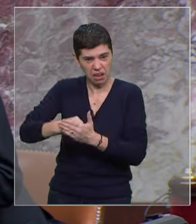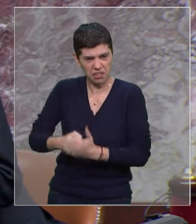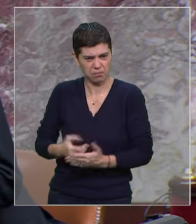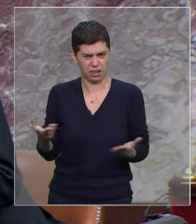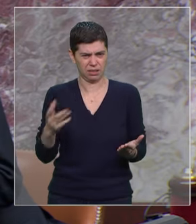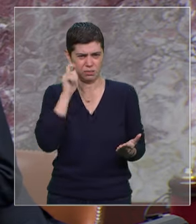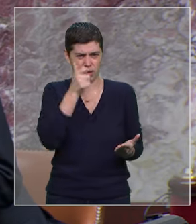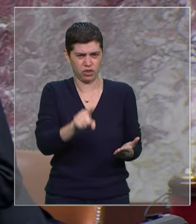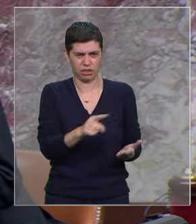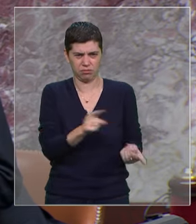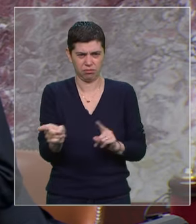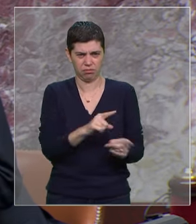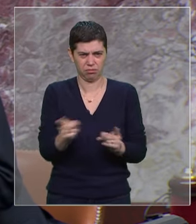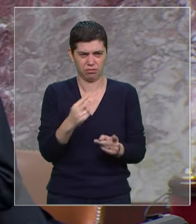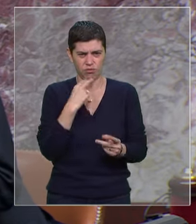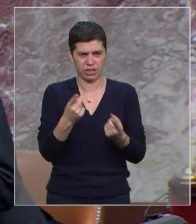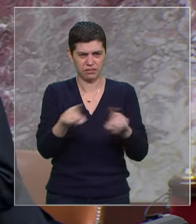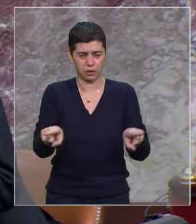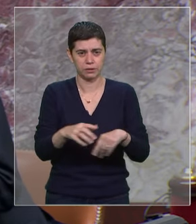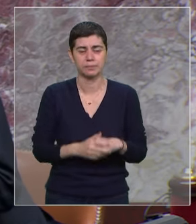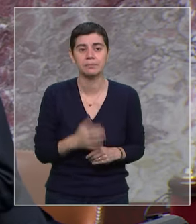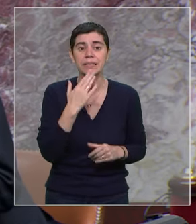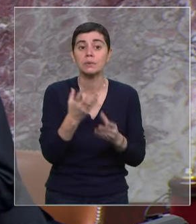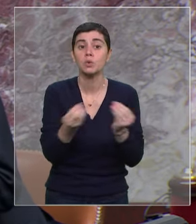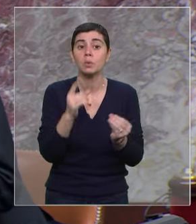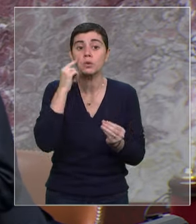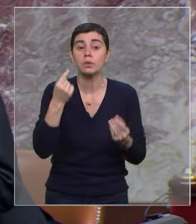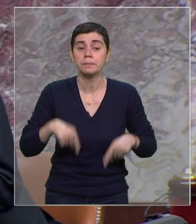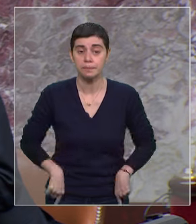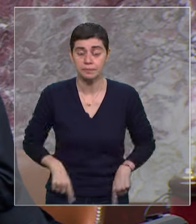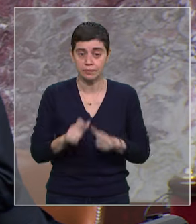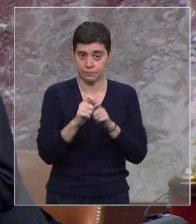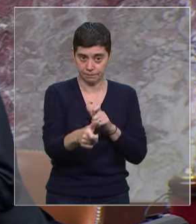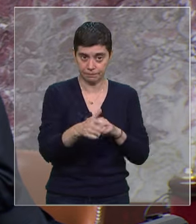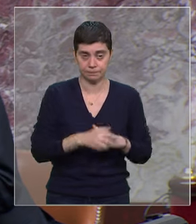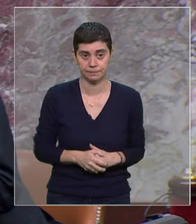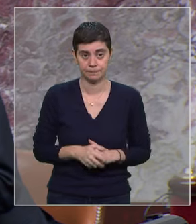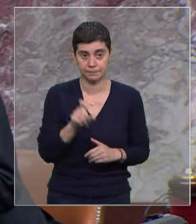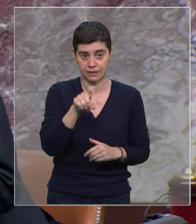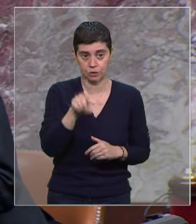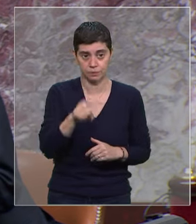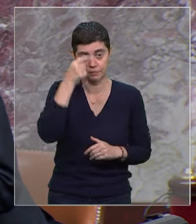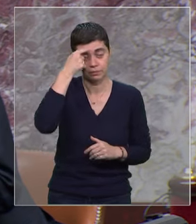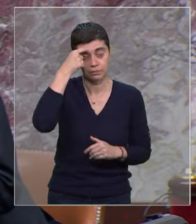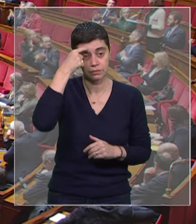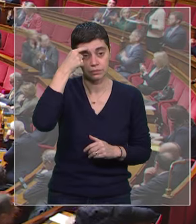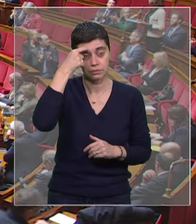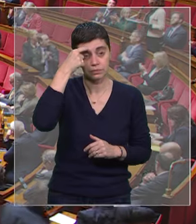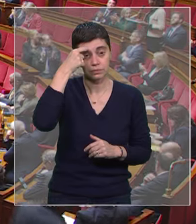Merci beaucoup, monsieur le ministre. La parole est à madame Fanta Beretté pour le groupe Renaissance.